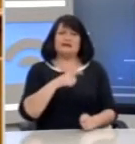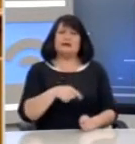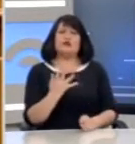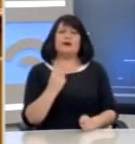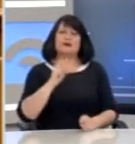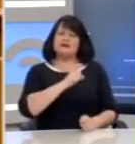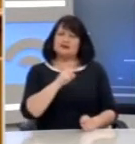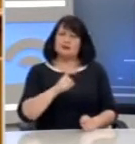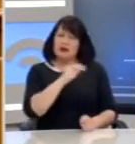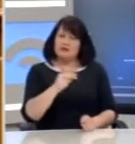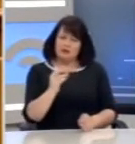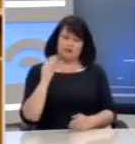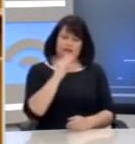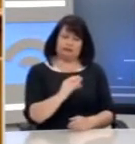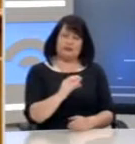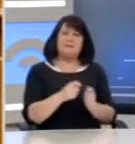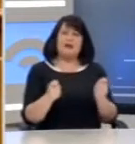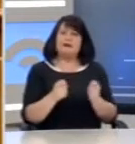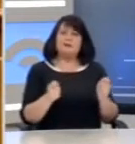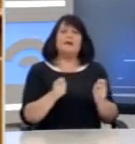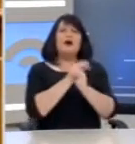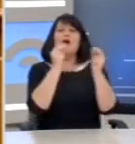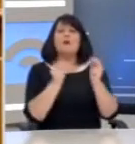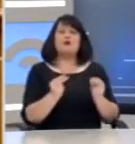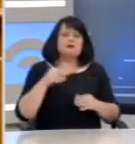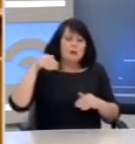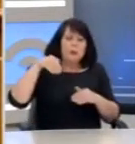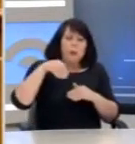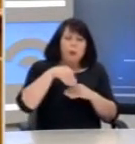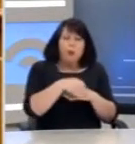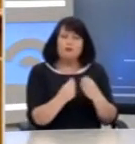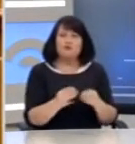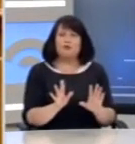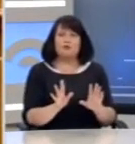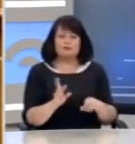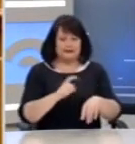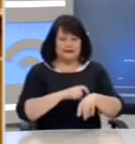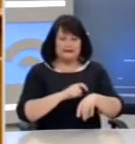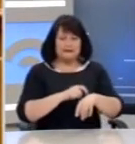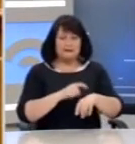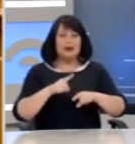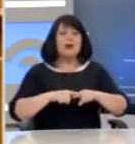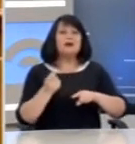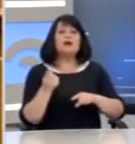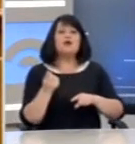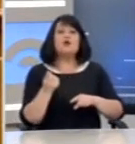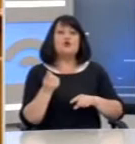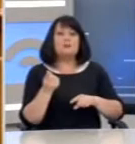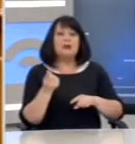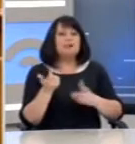δις που θα επέτειναν την ύφεση ακριβώς τη στιγμή που η ελληνική οικονομία